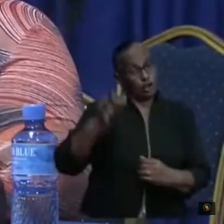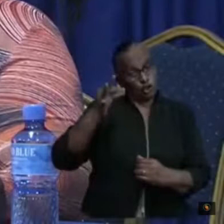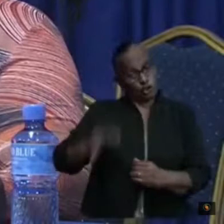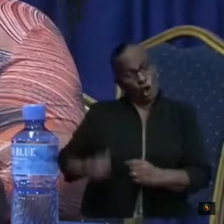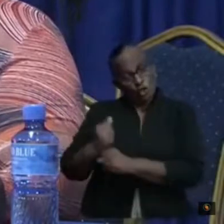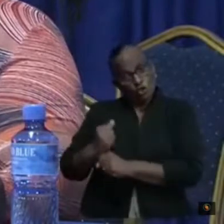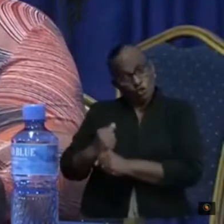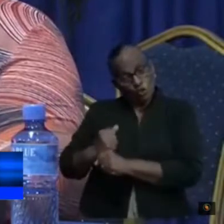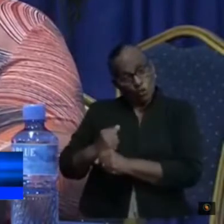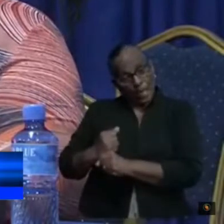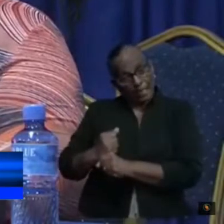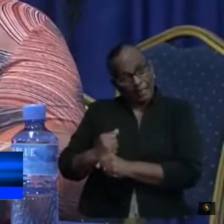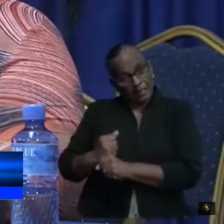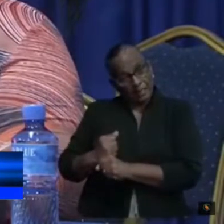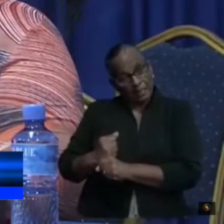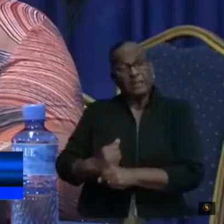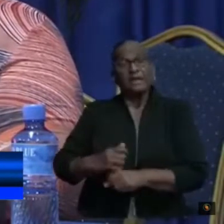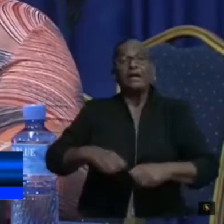als mogelijk